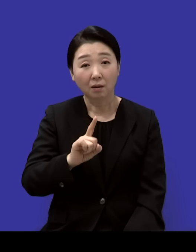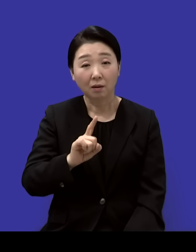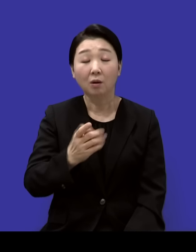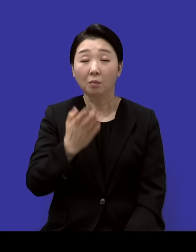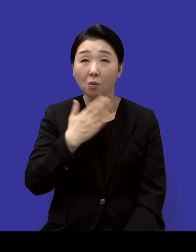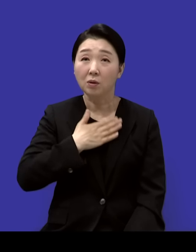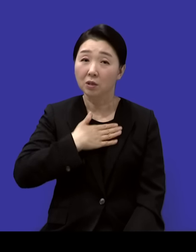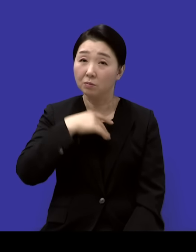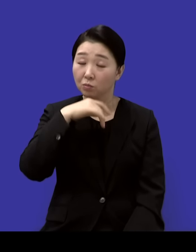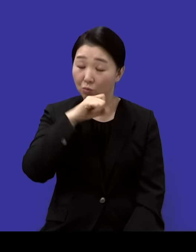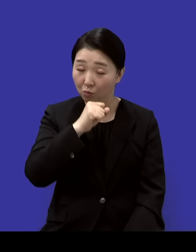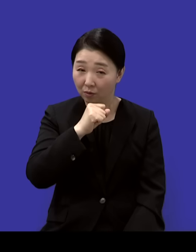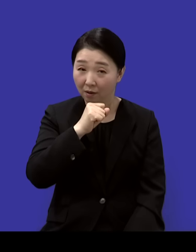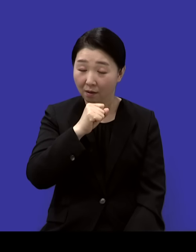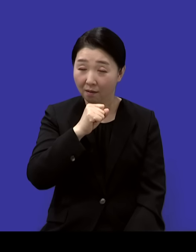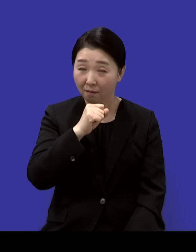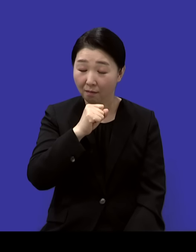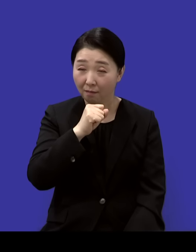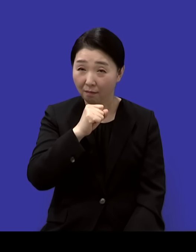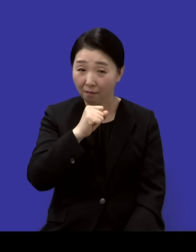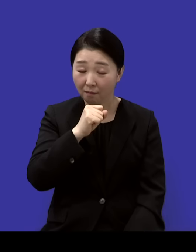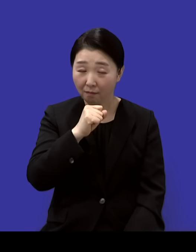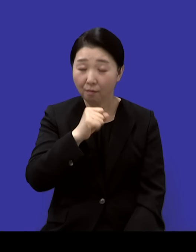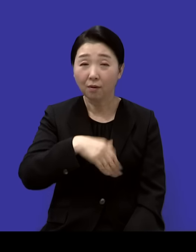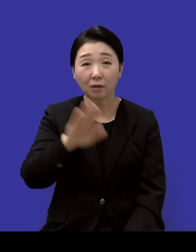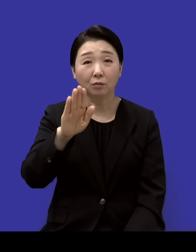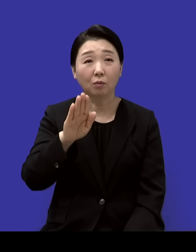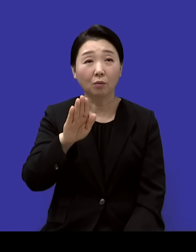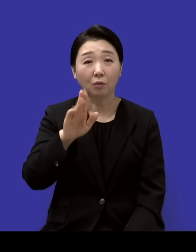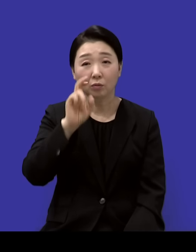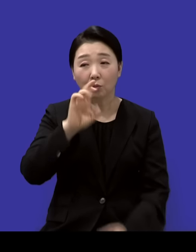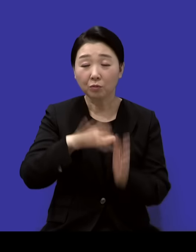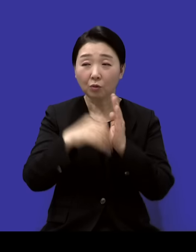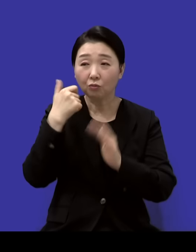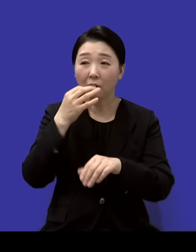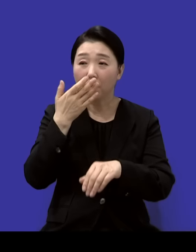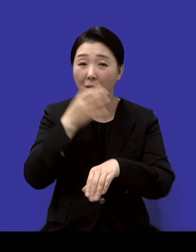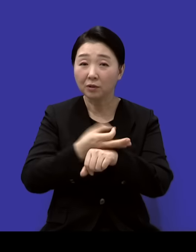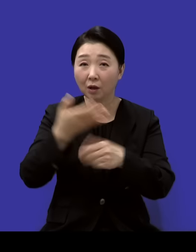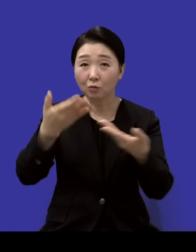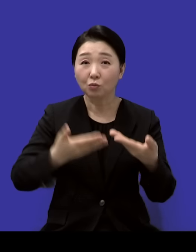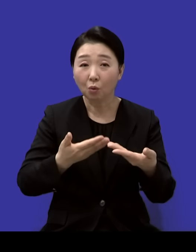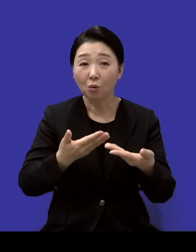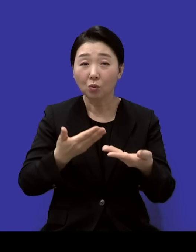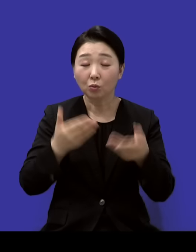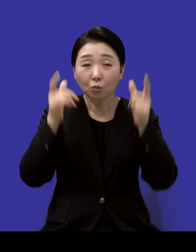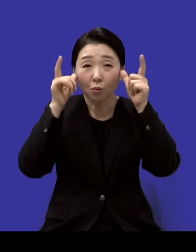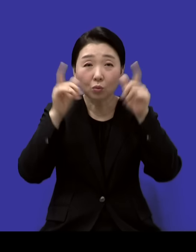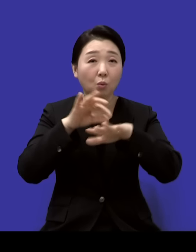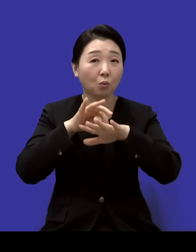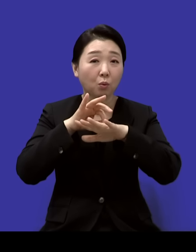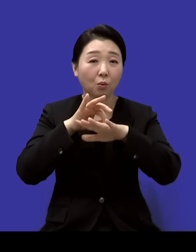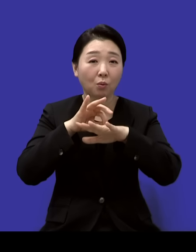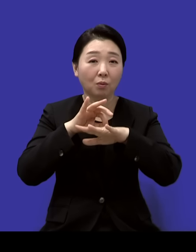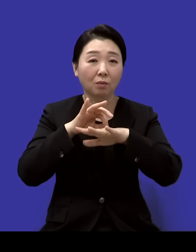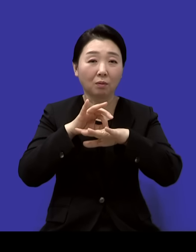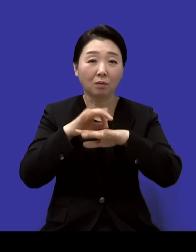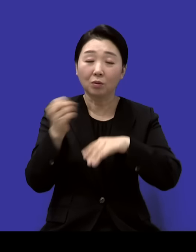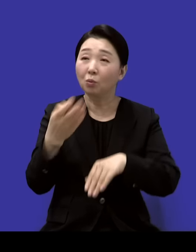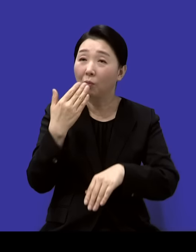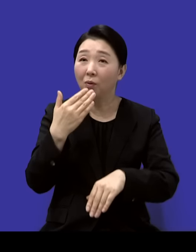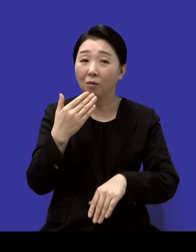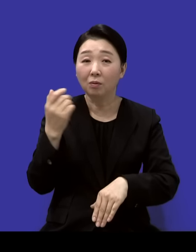기분 좋게 나왔어요. 응답해 주셨구나. 나왔는데 점심에 누가 밥을 사준다 그래가지고 갔더니 또 고기야? 소고기인 거예요. 또 고기야. 아, 지겨워. 또 먹었어.